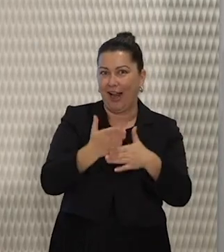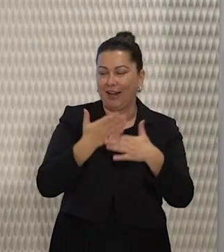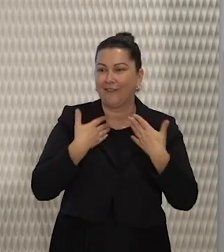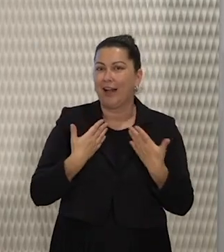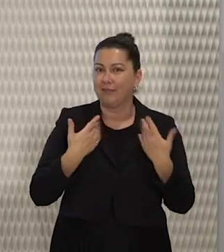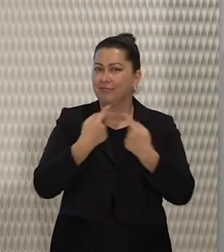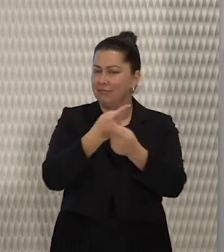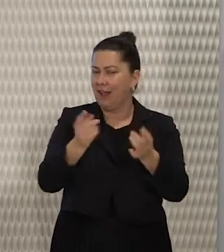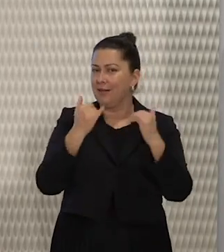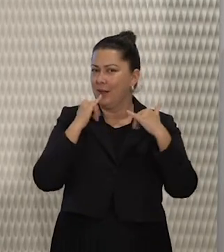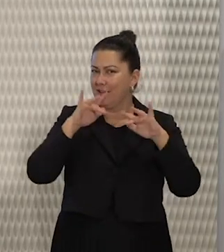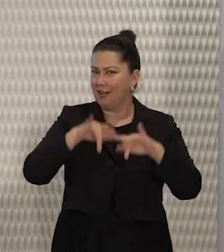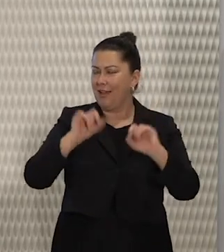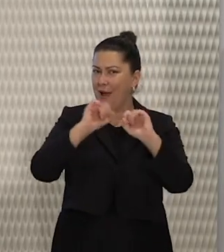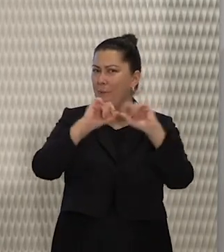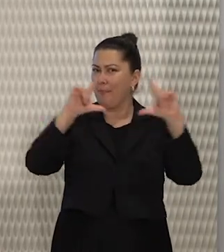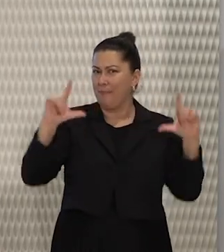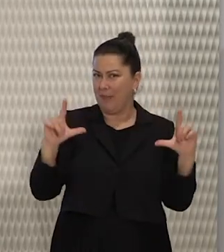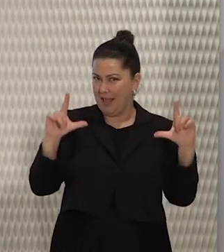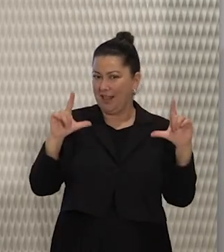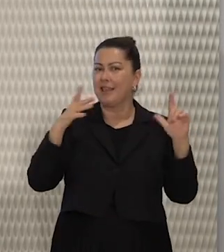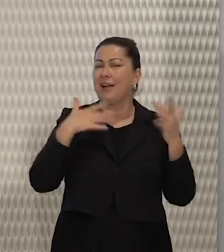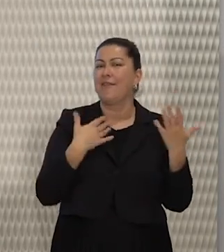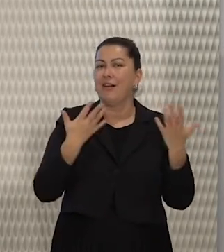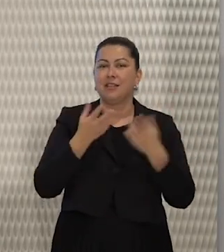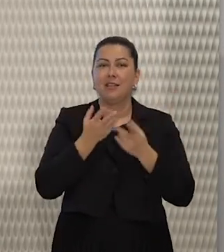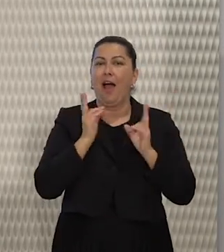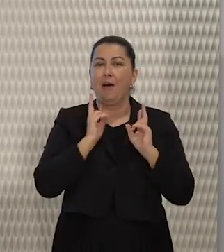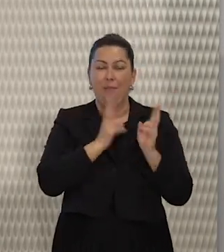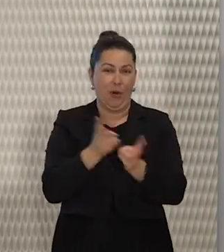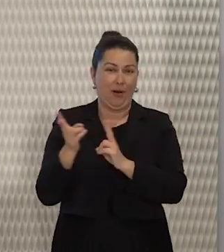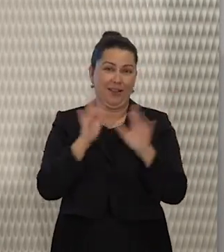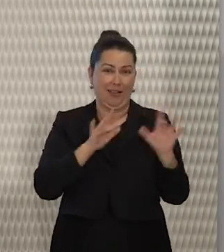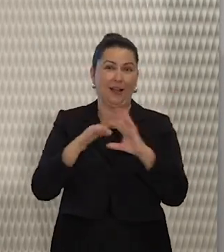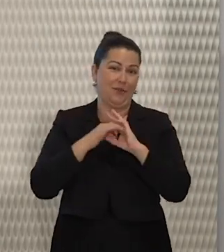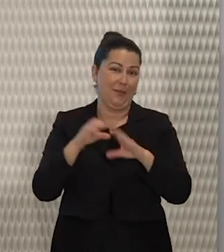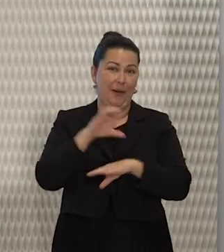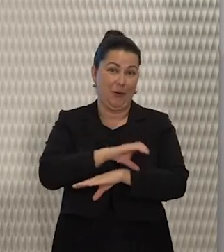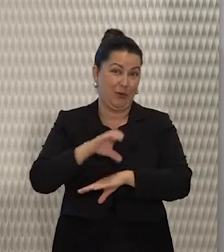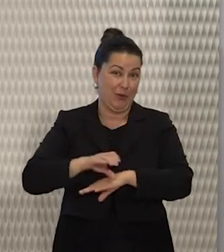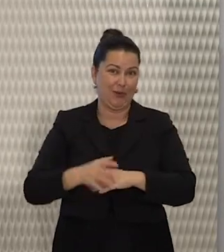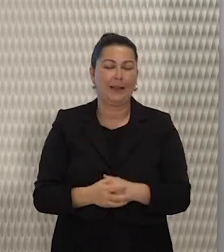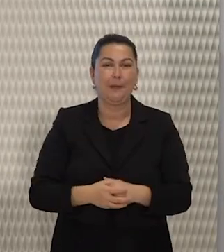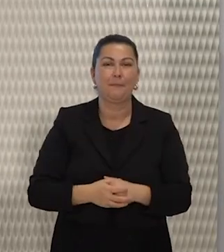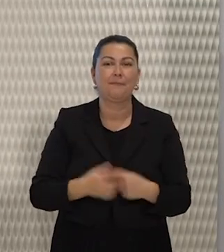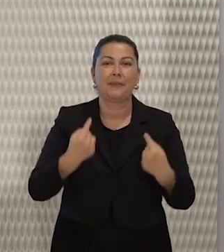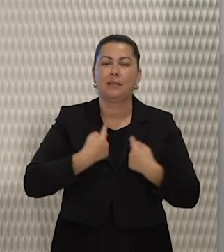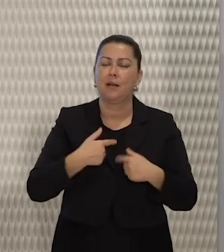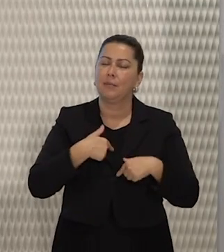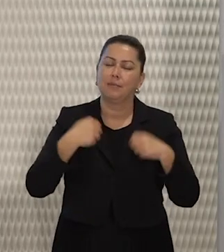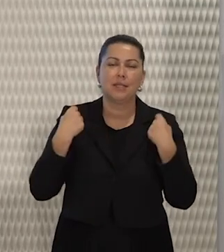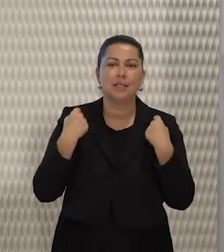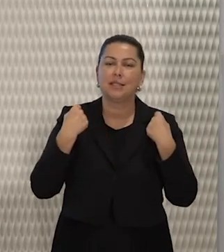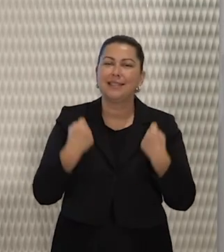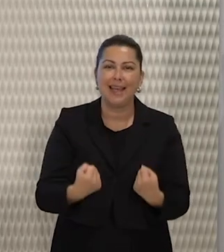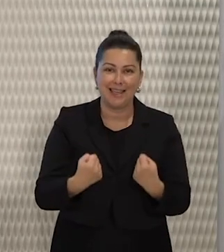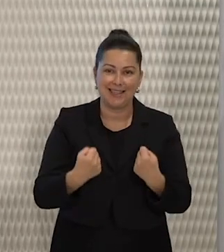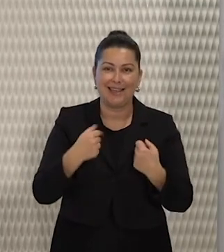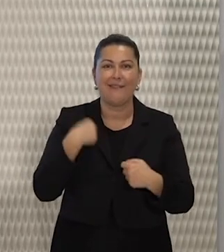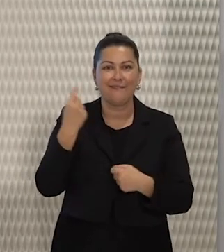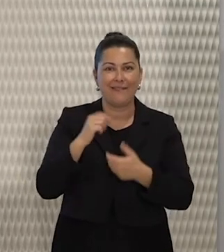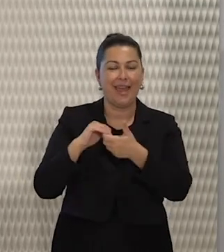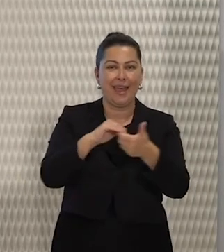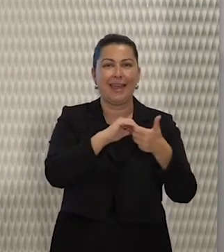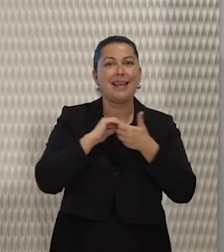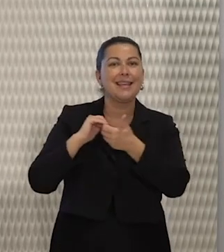eine Vorstellung davon, was mit mir am Computer alles möglich ist. Ich bin überzeugt, dass wir